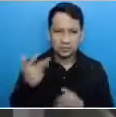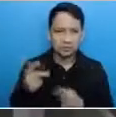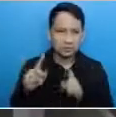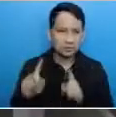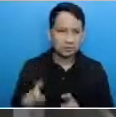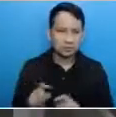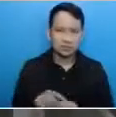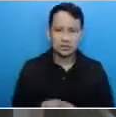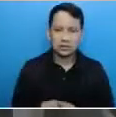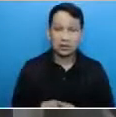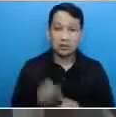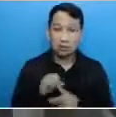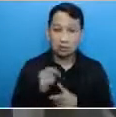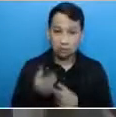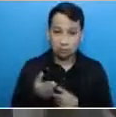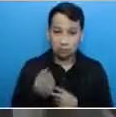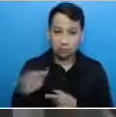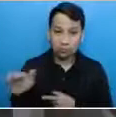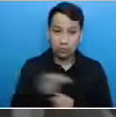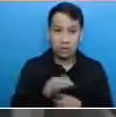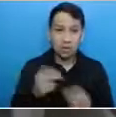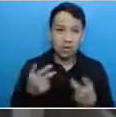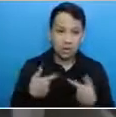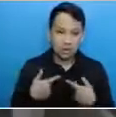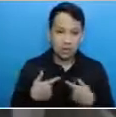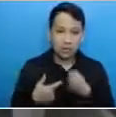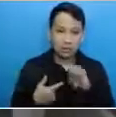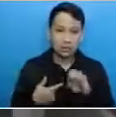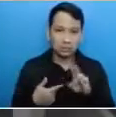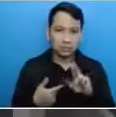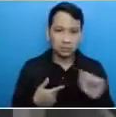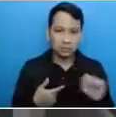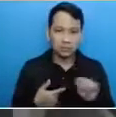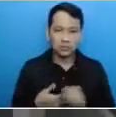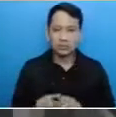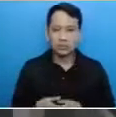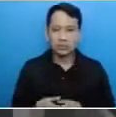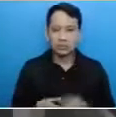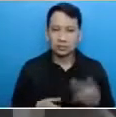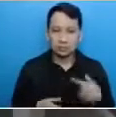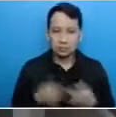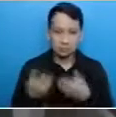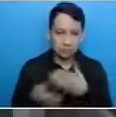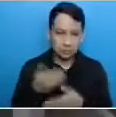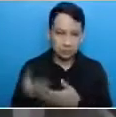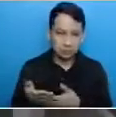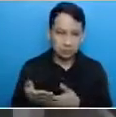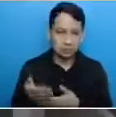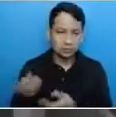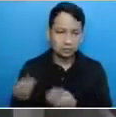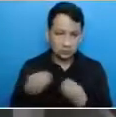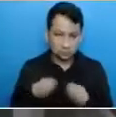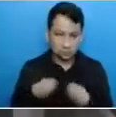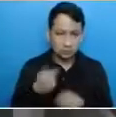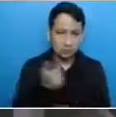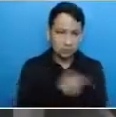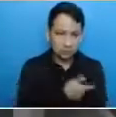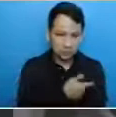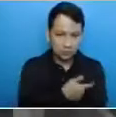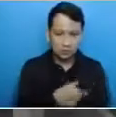hindi maipaliwanag na dahilan. Tama ba yun, Papa Gans? Oh, tama yun, syempre. Oh. Kaya ano? Iba-iba yan eh. Kumbaga,